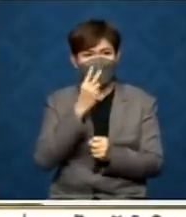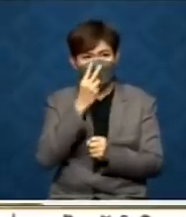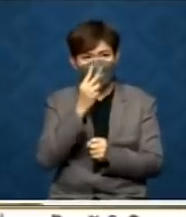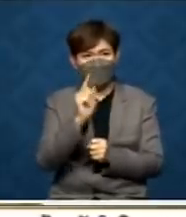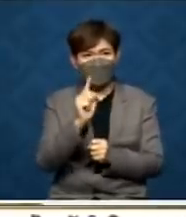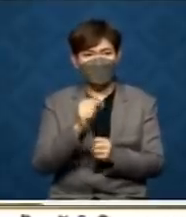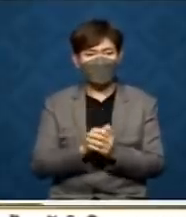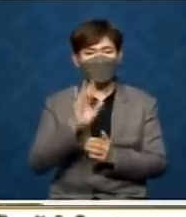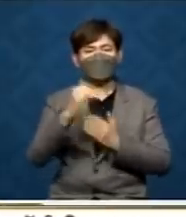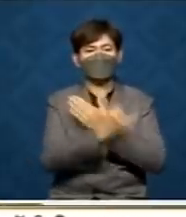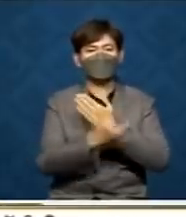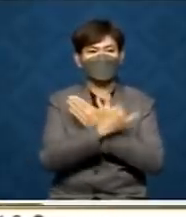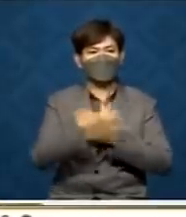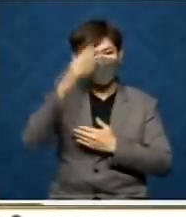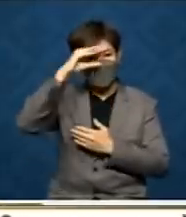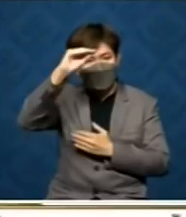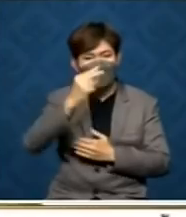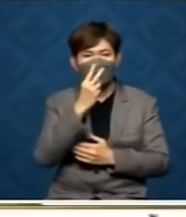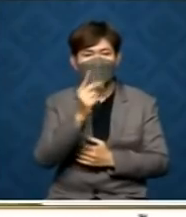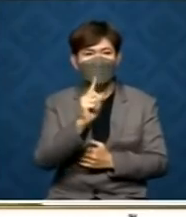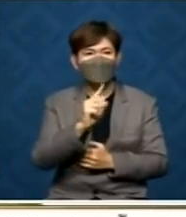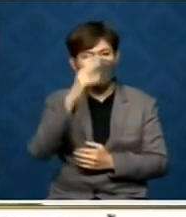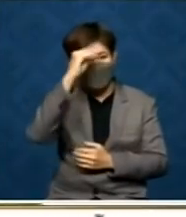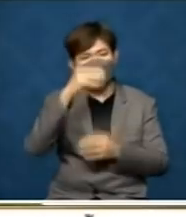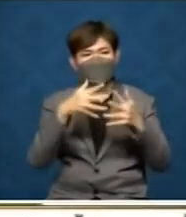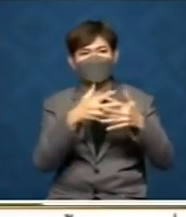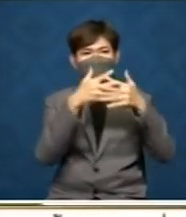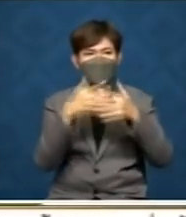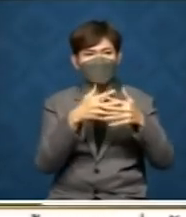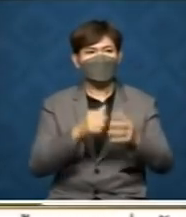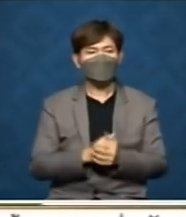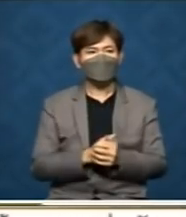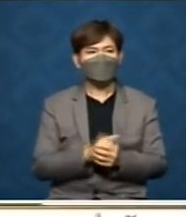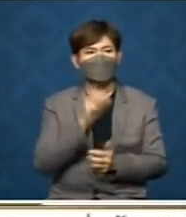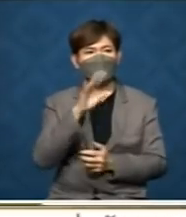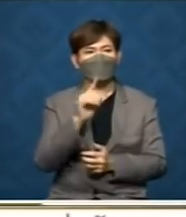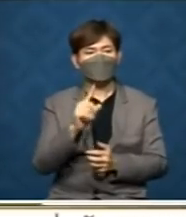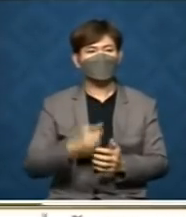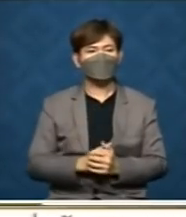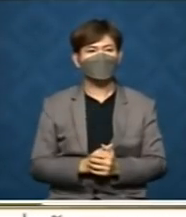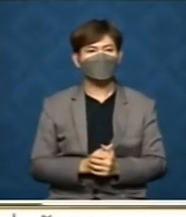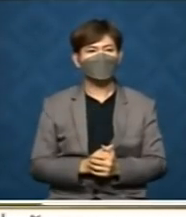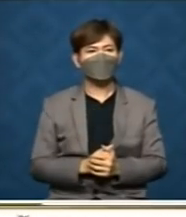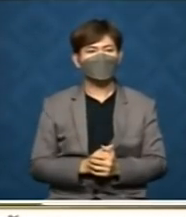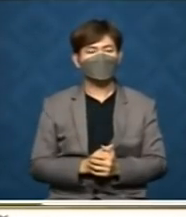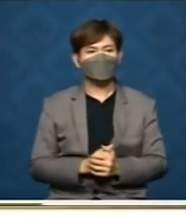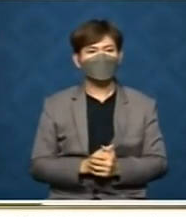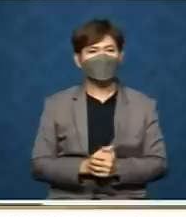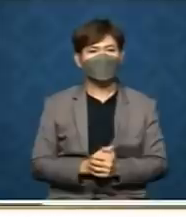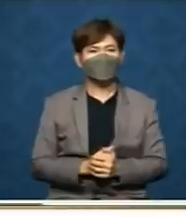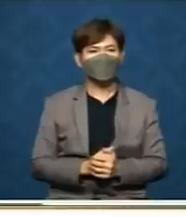ใบเด่นเขาว่าไง Joe bidenเขาบอกไงเขาเจอวิกฤตพอเจอลับวิกฤตยกเป็นยังไงฉันบอกว่า